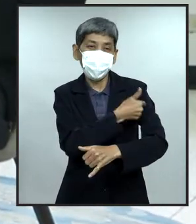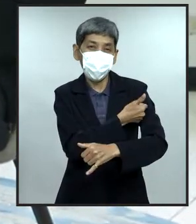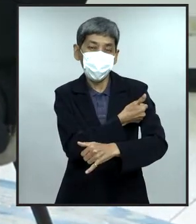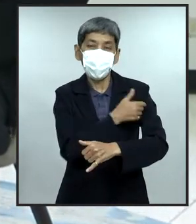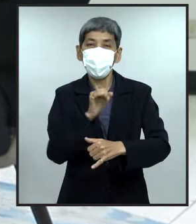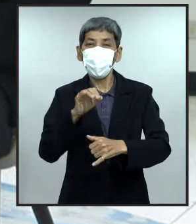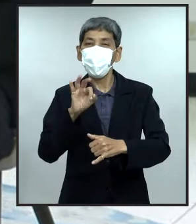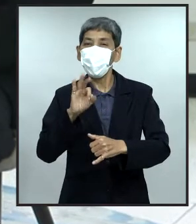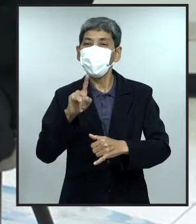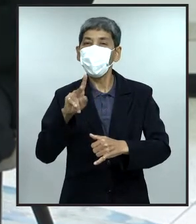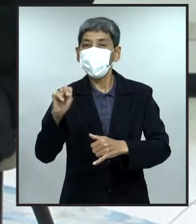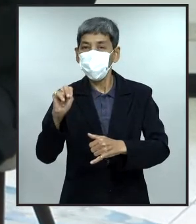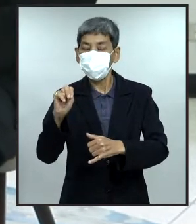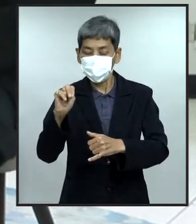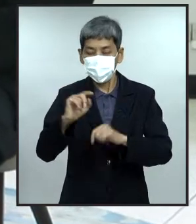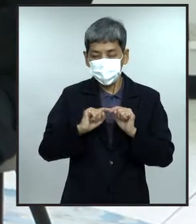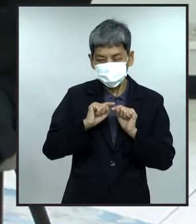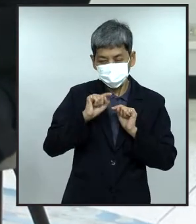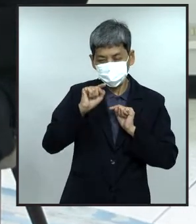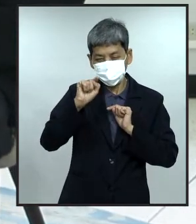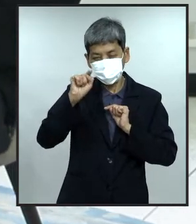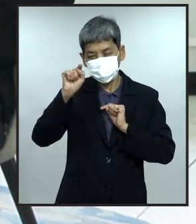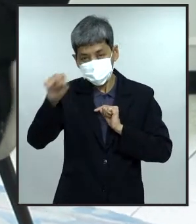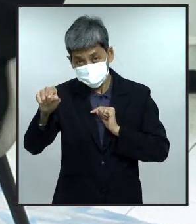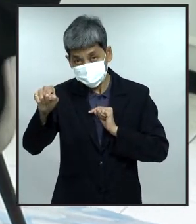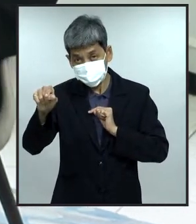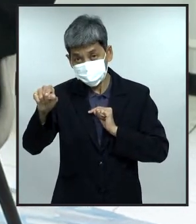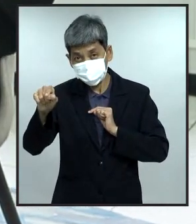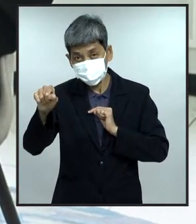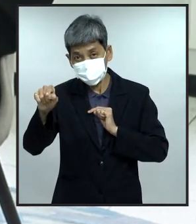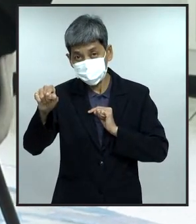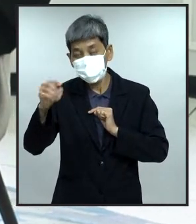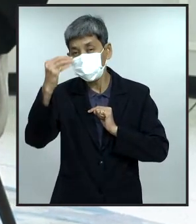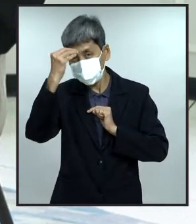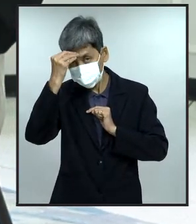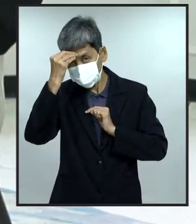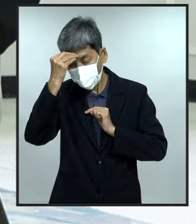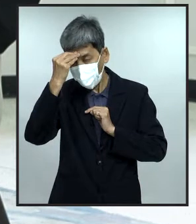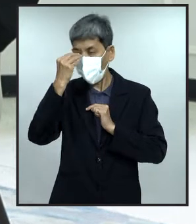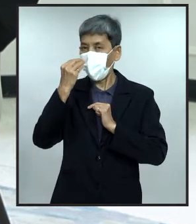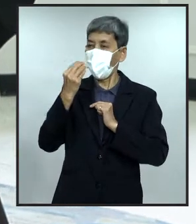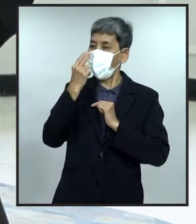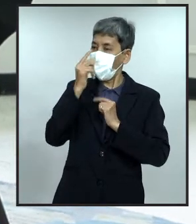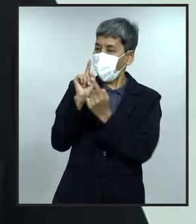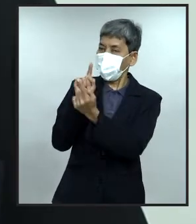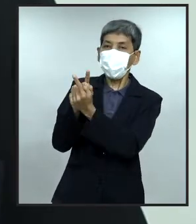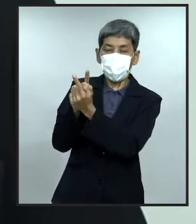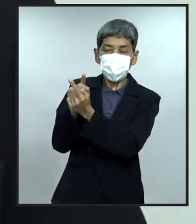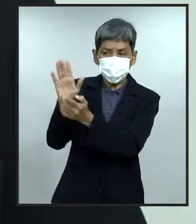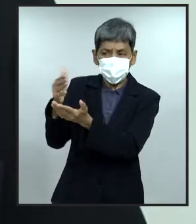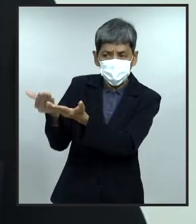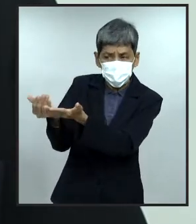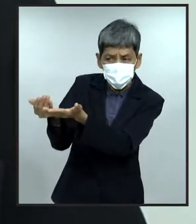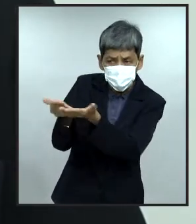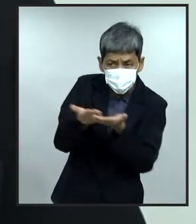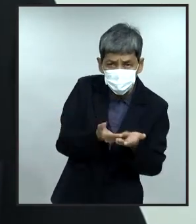อฝนแสงสิงแก้วซึ่งไปเดินทางไปที่ประเทศญี่ปุ่นแล้วก็ได้ชว